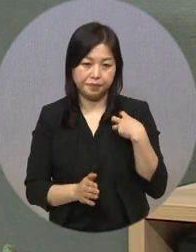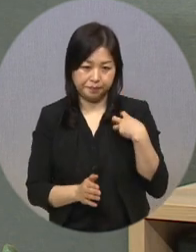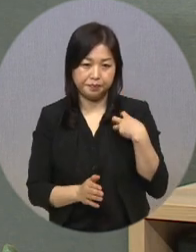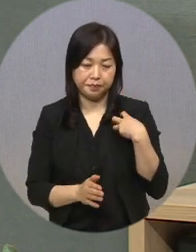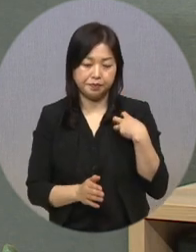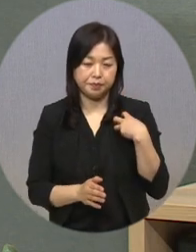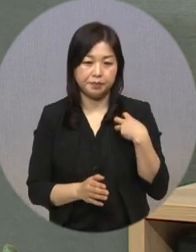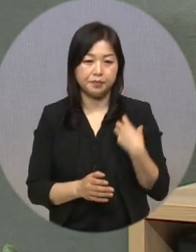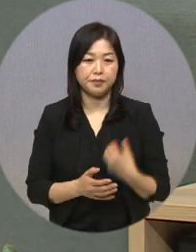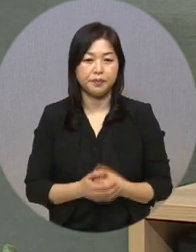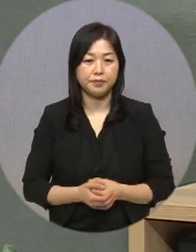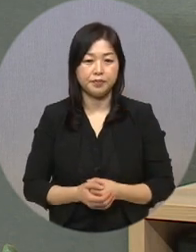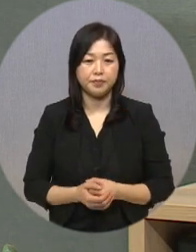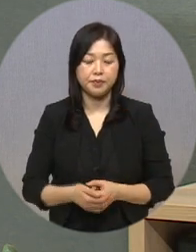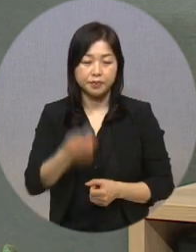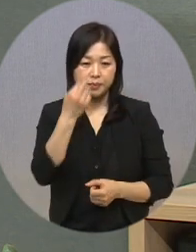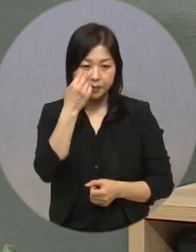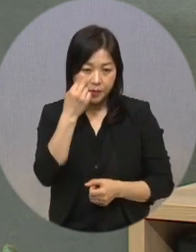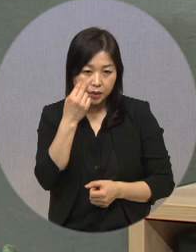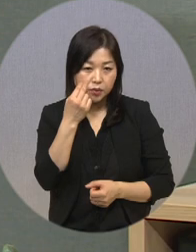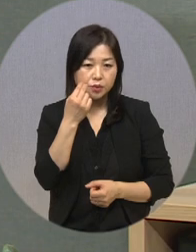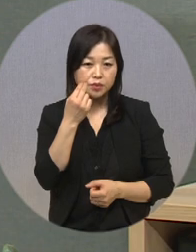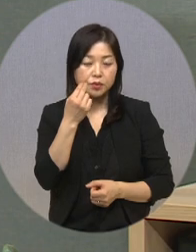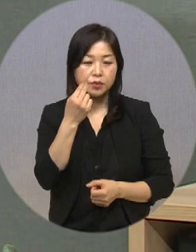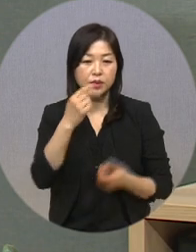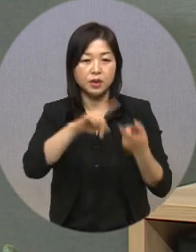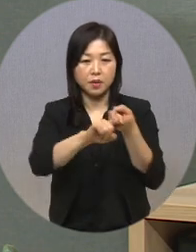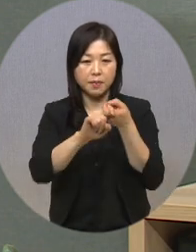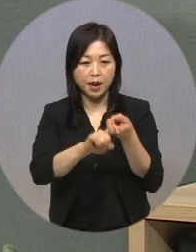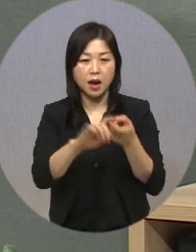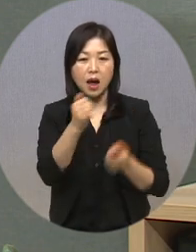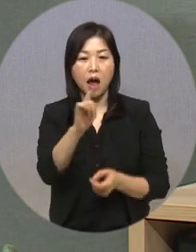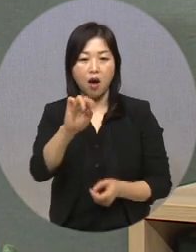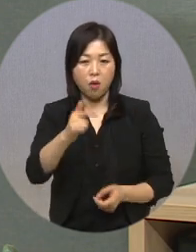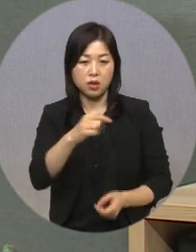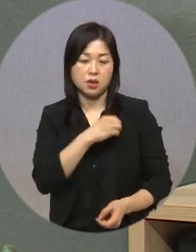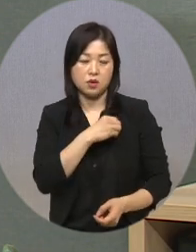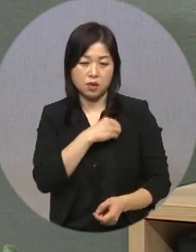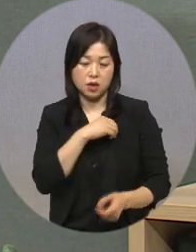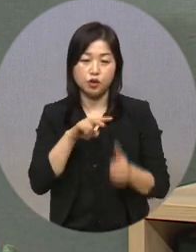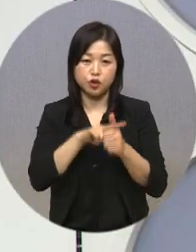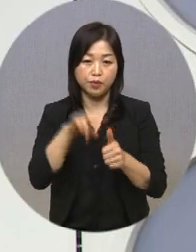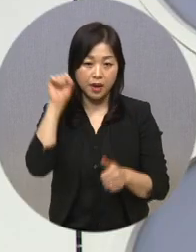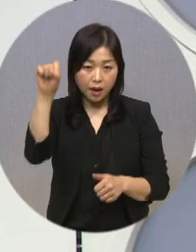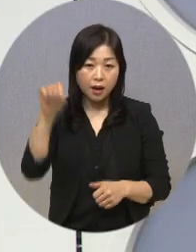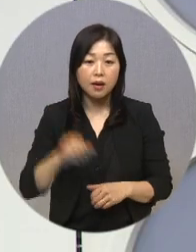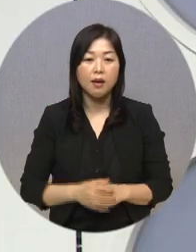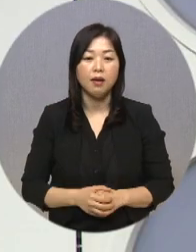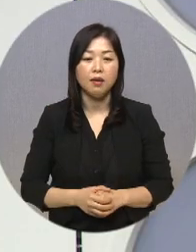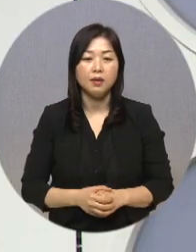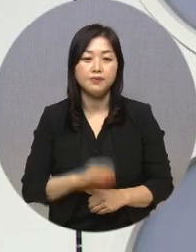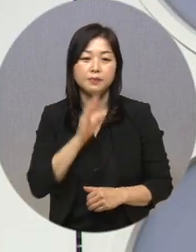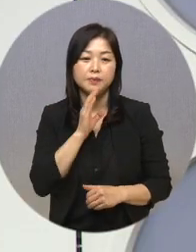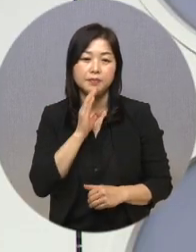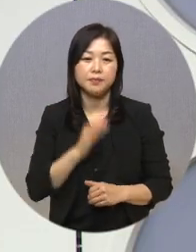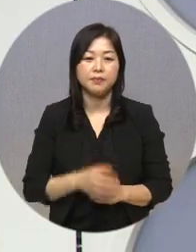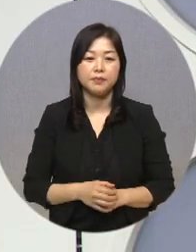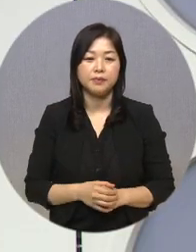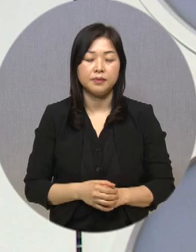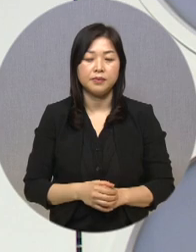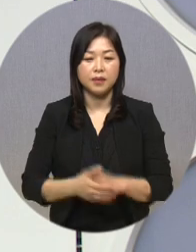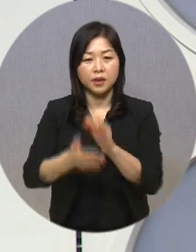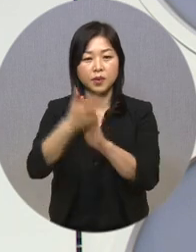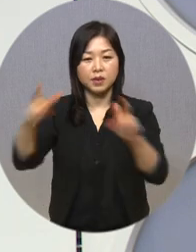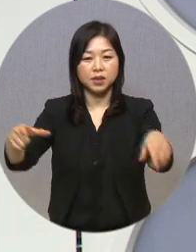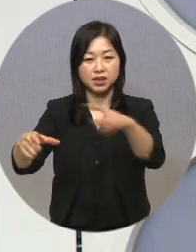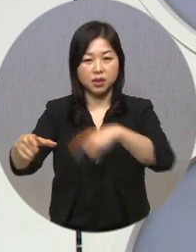하시다가 미국 연방 하원 의원에 출마하신 거. 그렇죠. 그 도시에 뭐